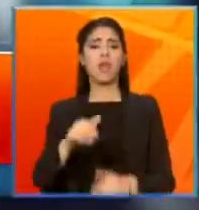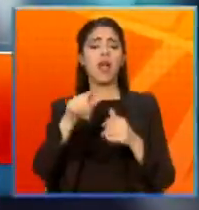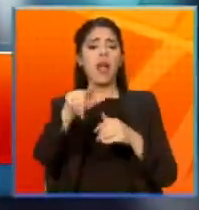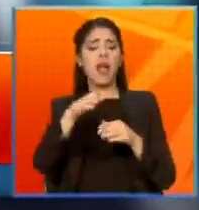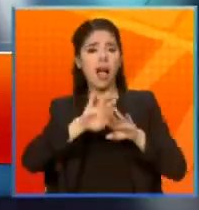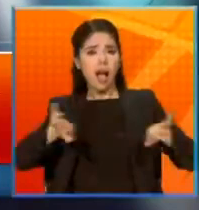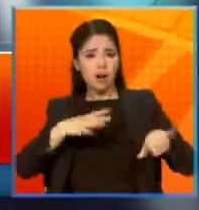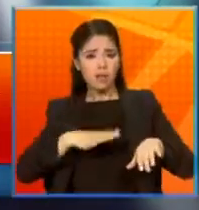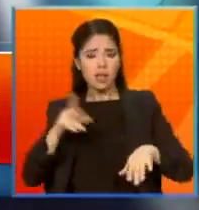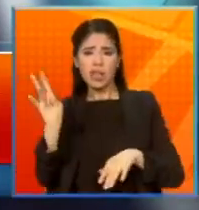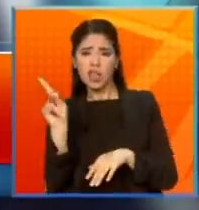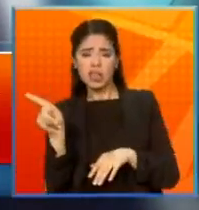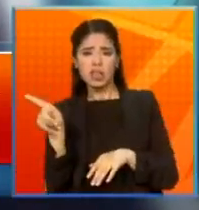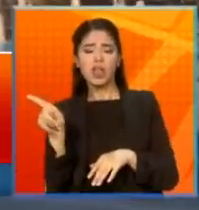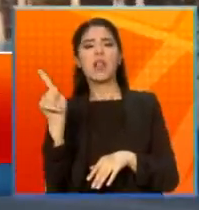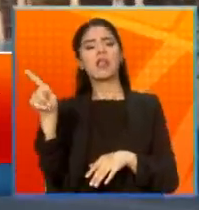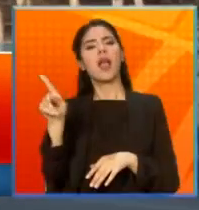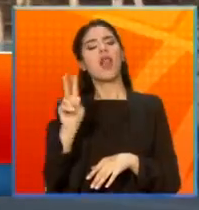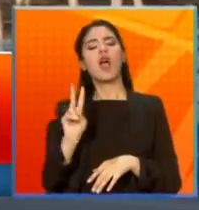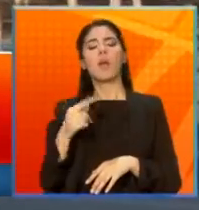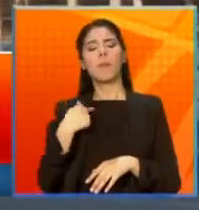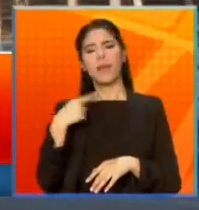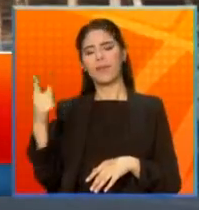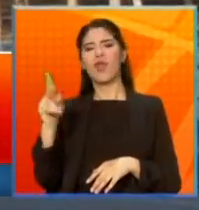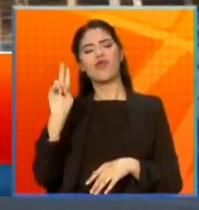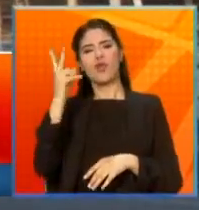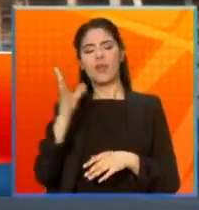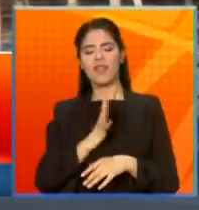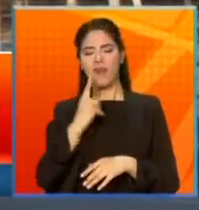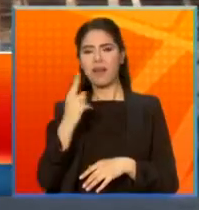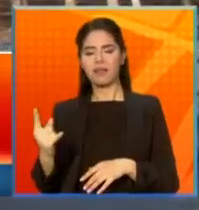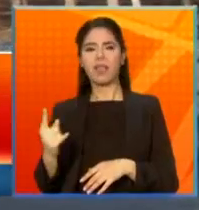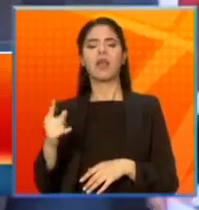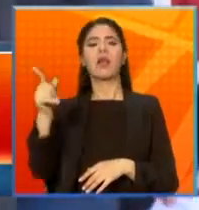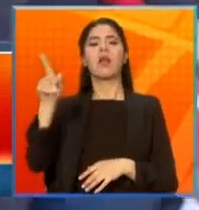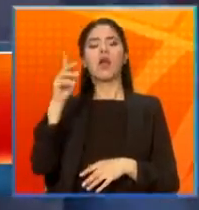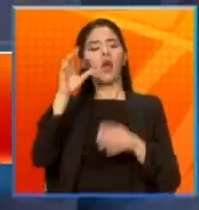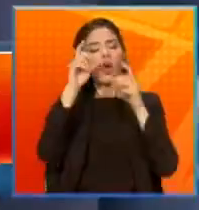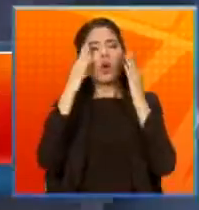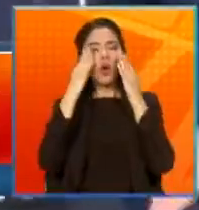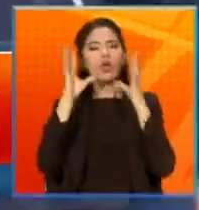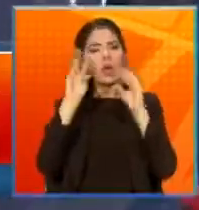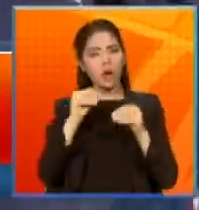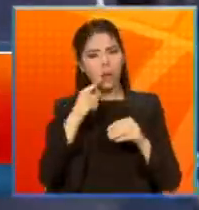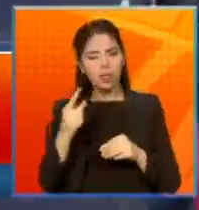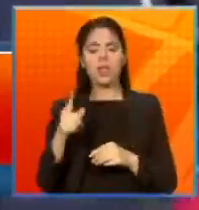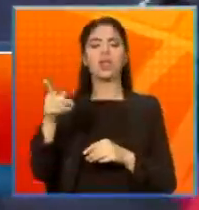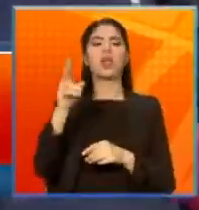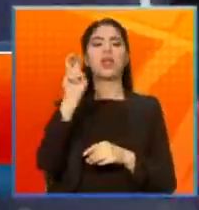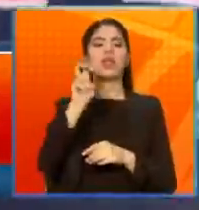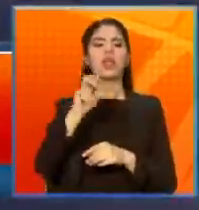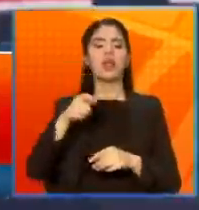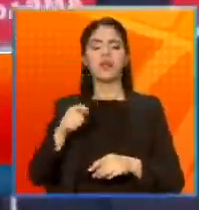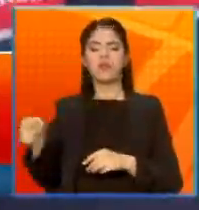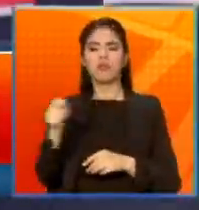Ayrılmak isteyen nişanlısına sana sürprizim var, gözlerini kapat dedi. 8 yerinden bıçaklayıp boğazını kesti. Katil zanlısı kadın